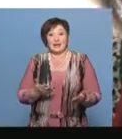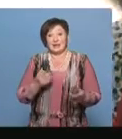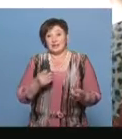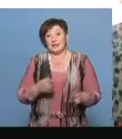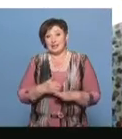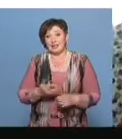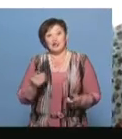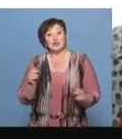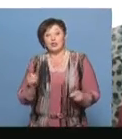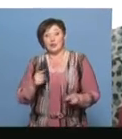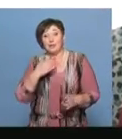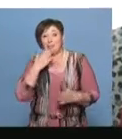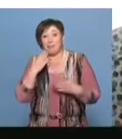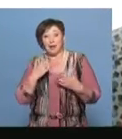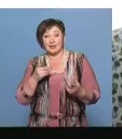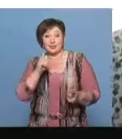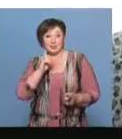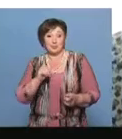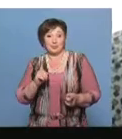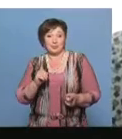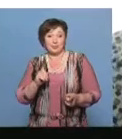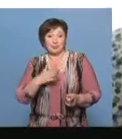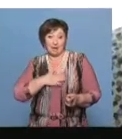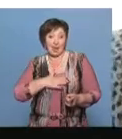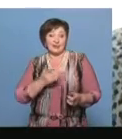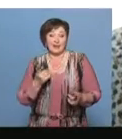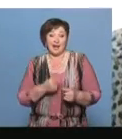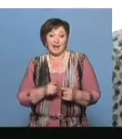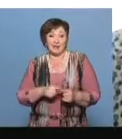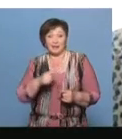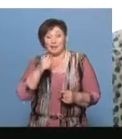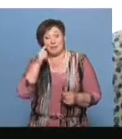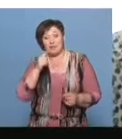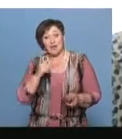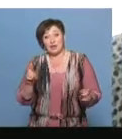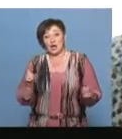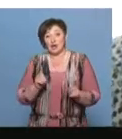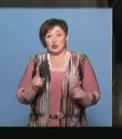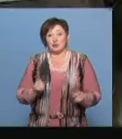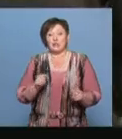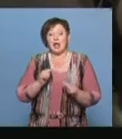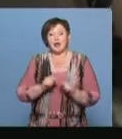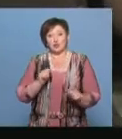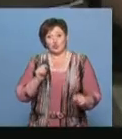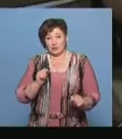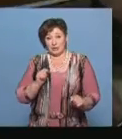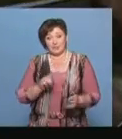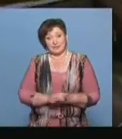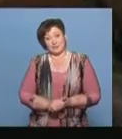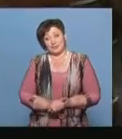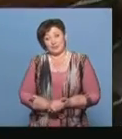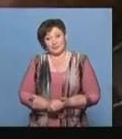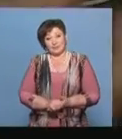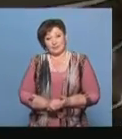и берестяной короб, они не понимают, что это, оказывается, нужно носом ощущать. Светлана Буланова, Василий